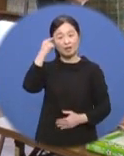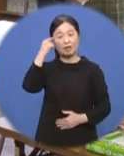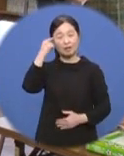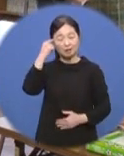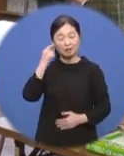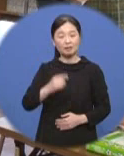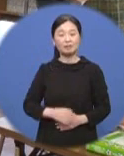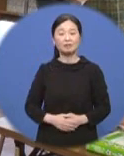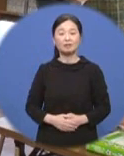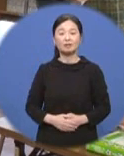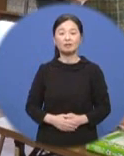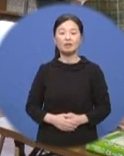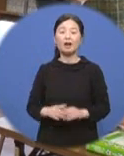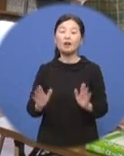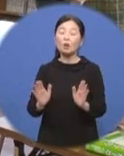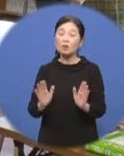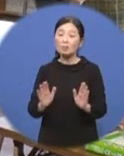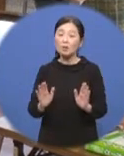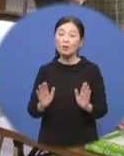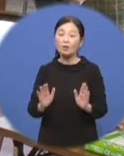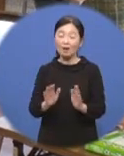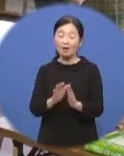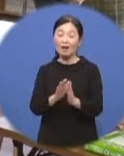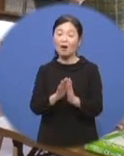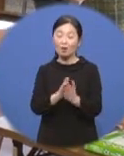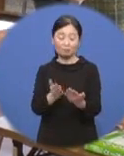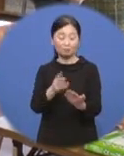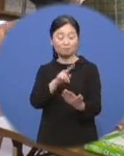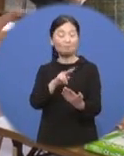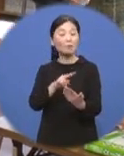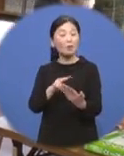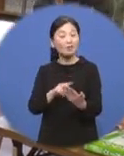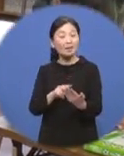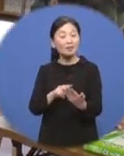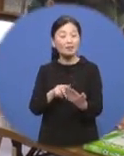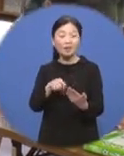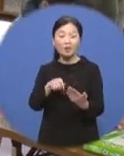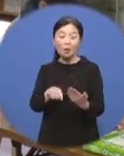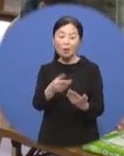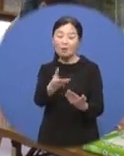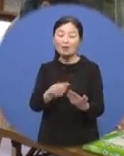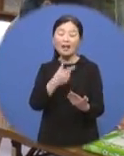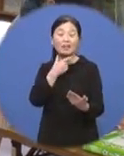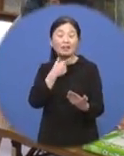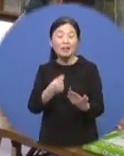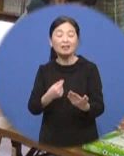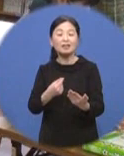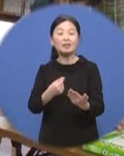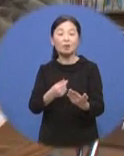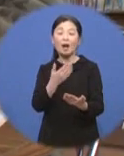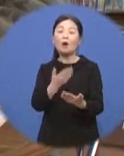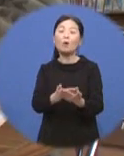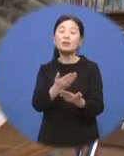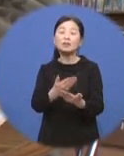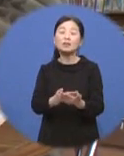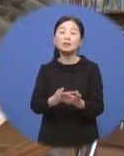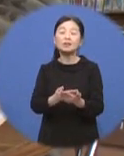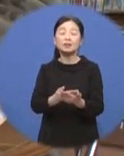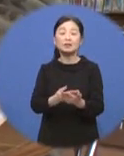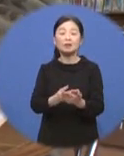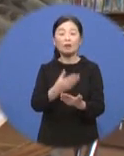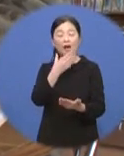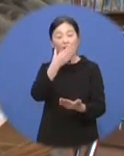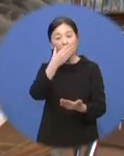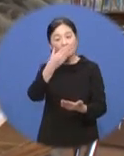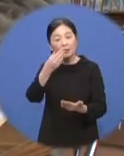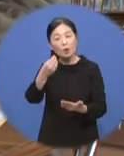り、こう手に取ってこんな本借りたいとか、こんな本欲しいとかいう興味が湧いてきたので、まあ、それでボ